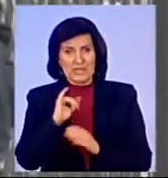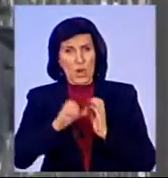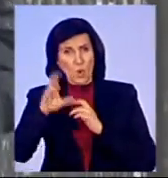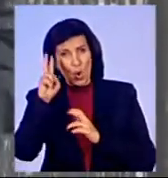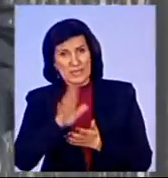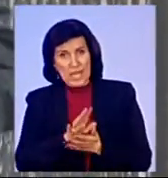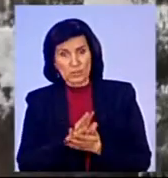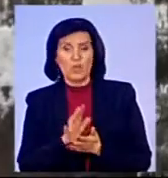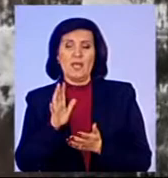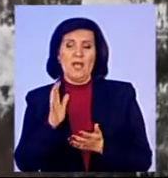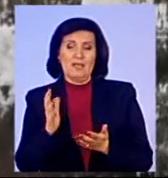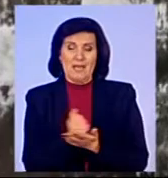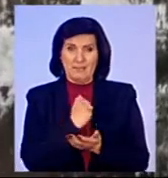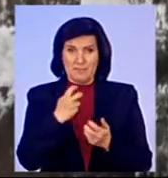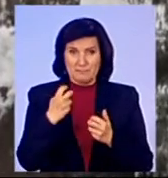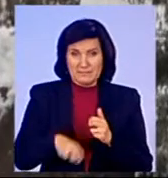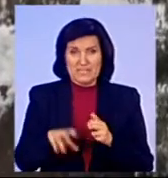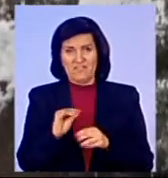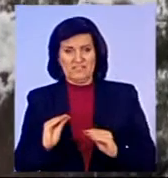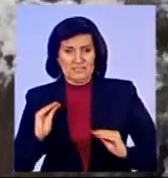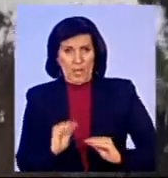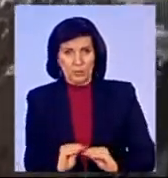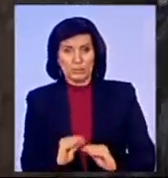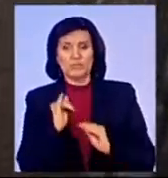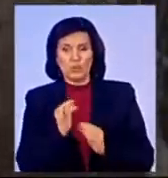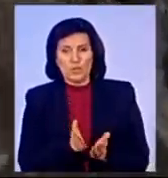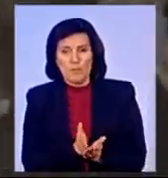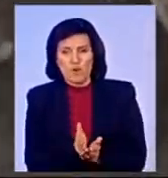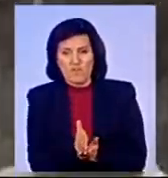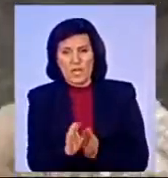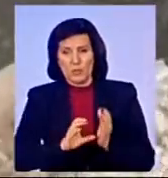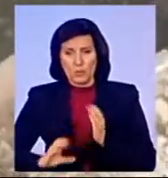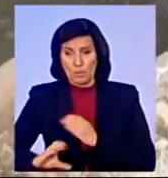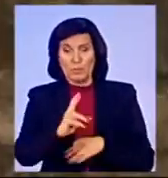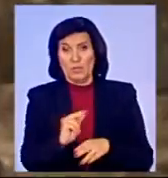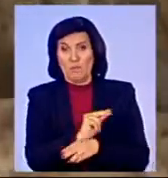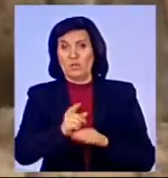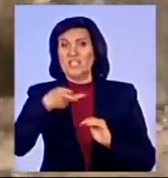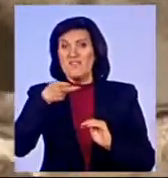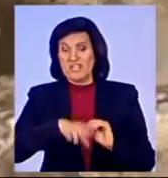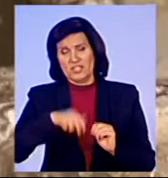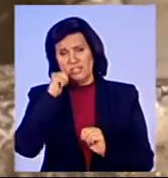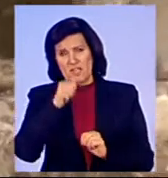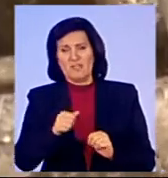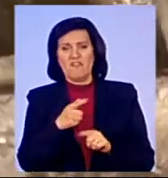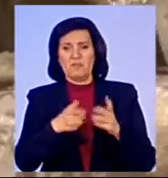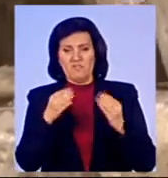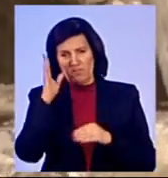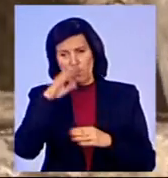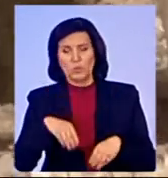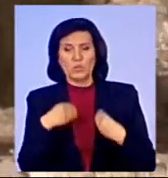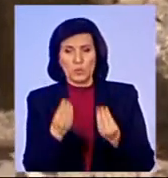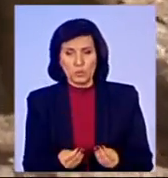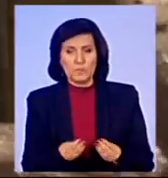та встановити заглушки. Сьогодні прокладають обвідну лінію труб. Якщо ремонт завершать, вже завтра опівдні воду